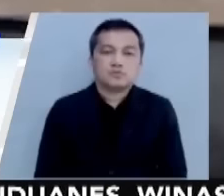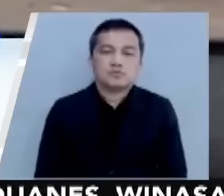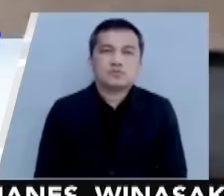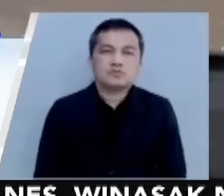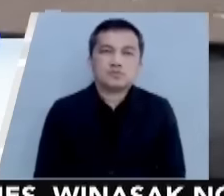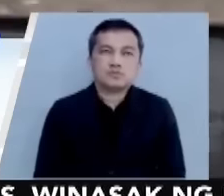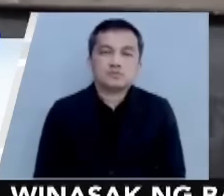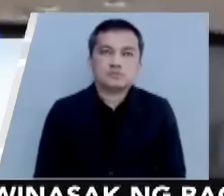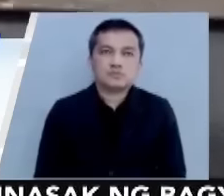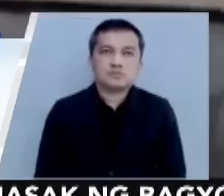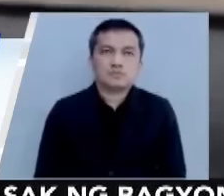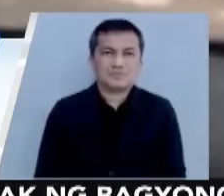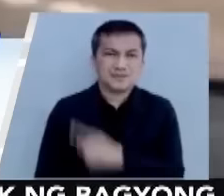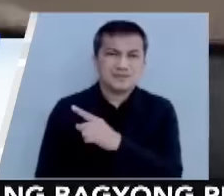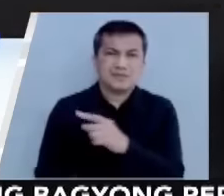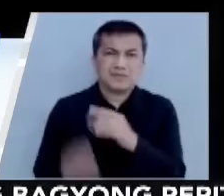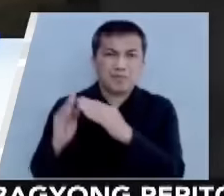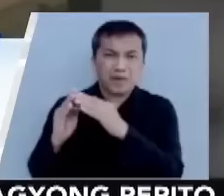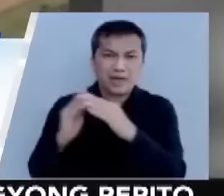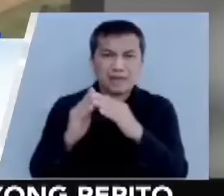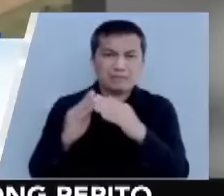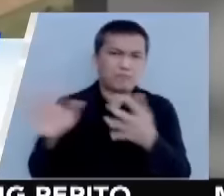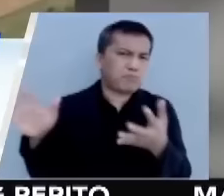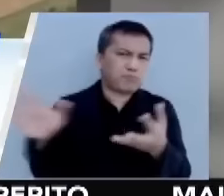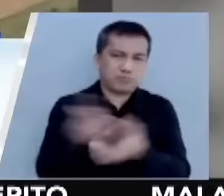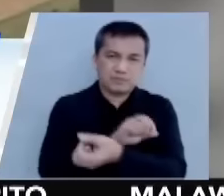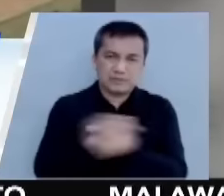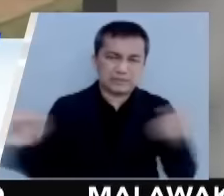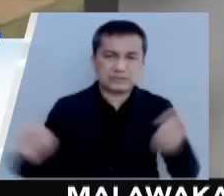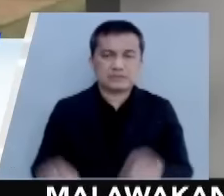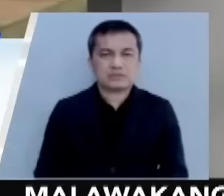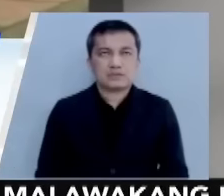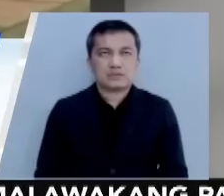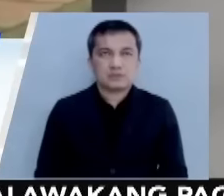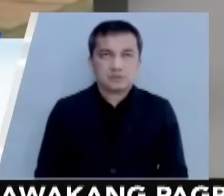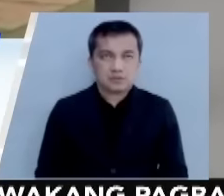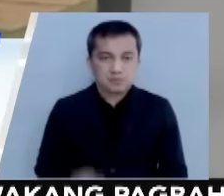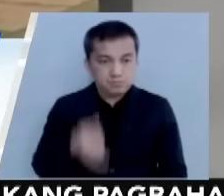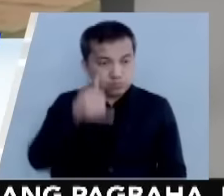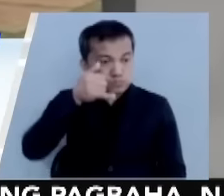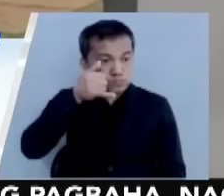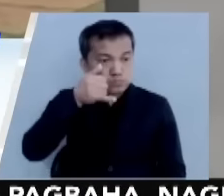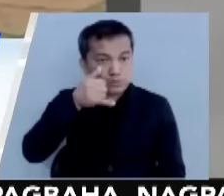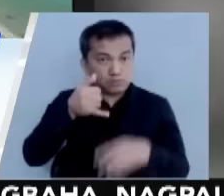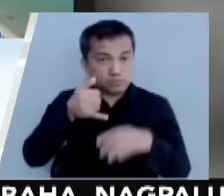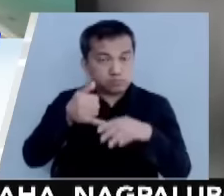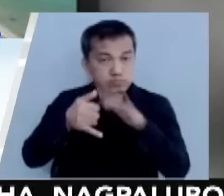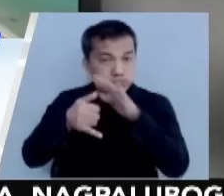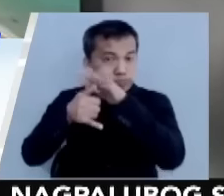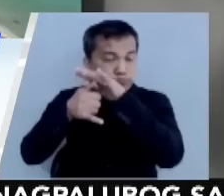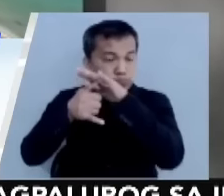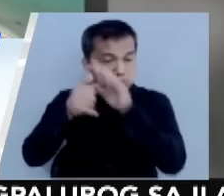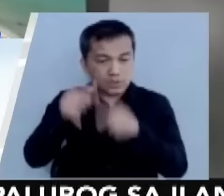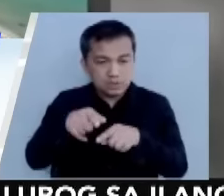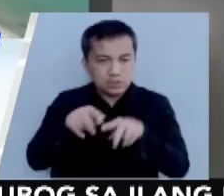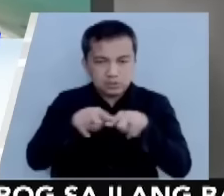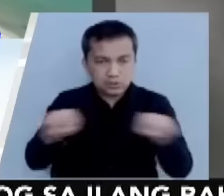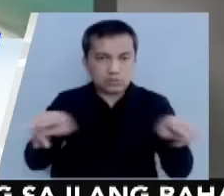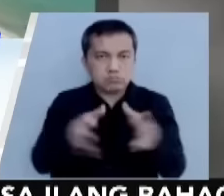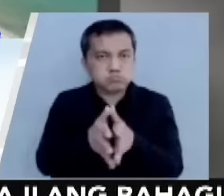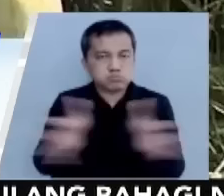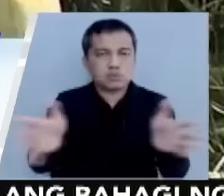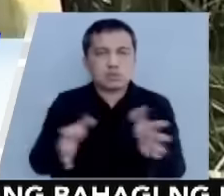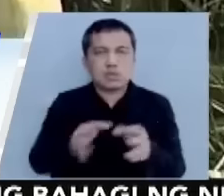Nawasak ang maraming bahay. Mula sa ere, tanaw lalo ang pinsala hindi lang sa Pulilio, kundi sa isla ng